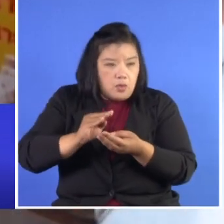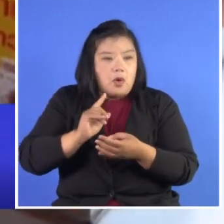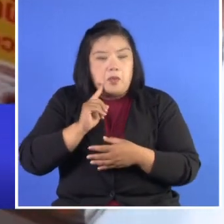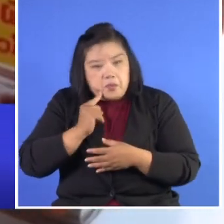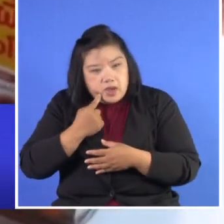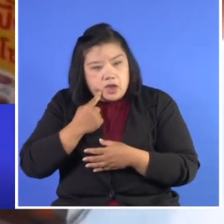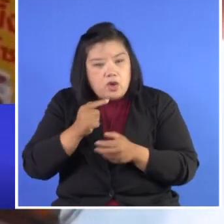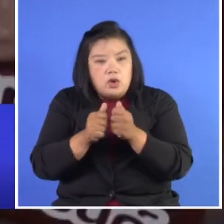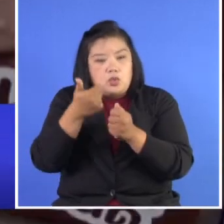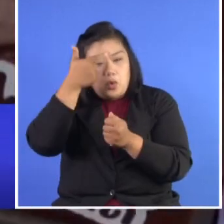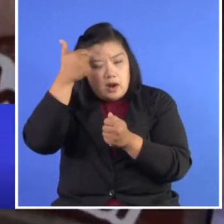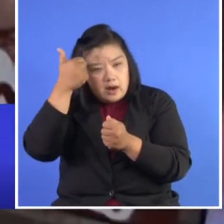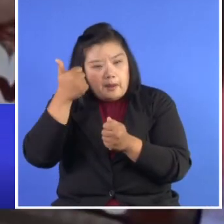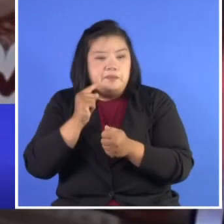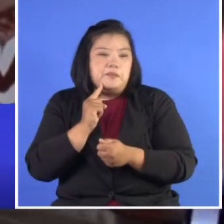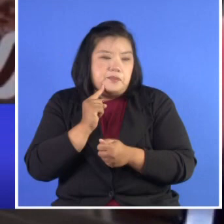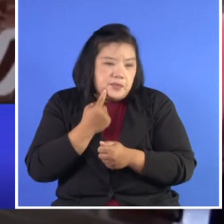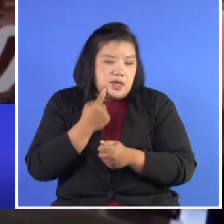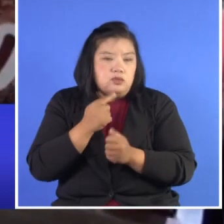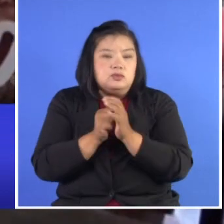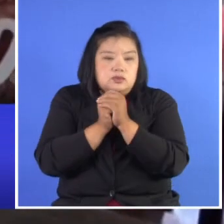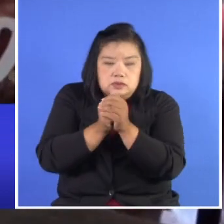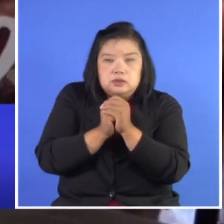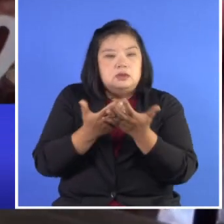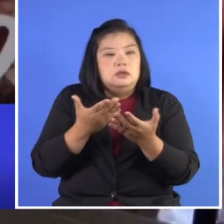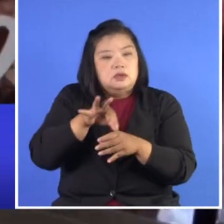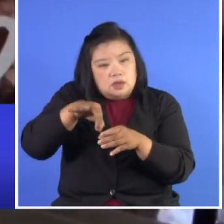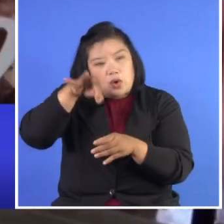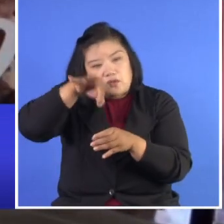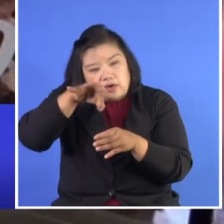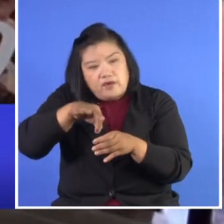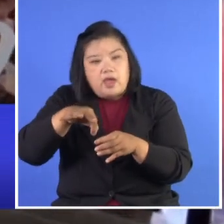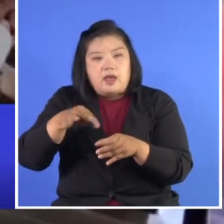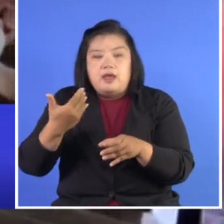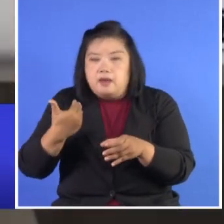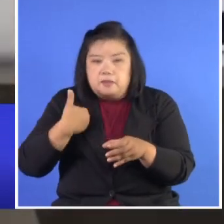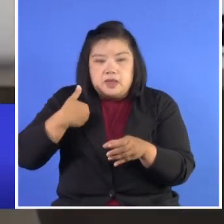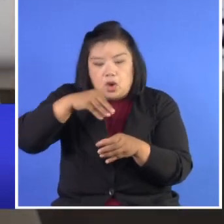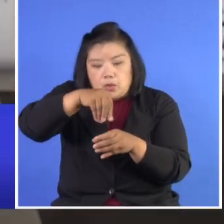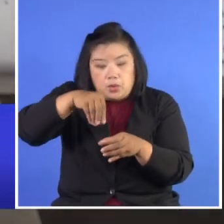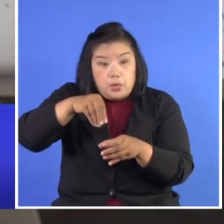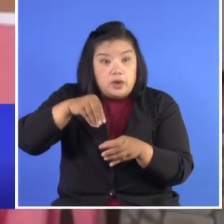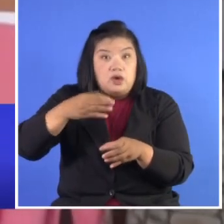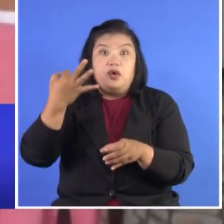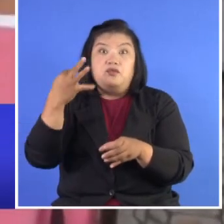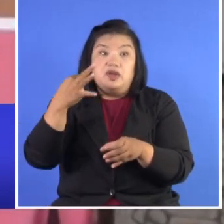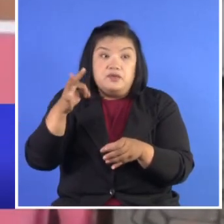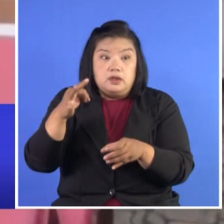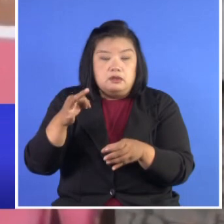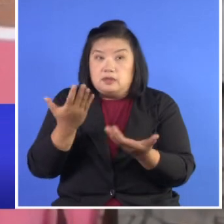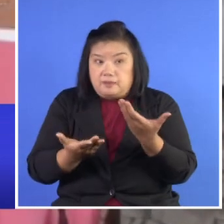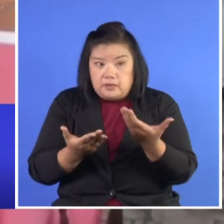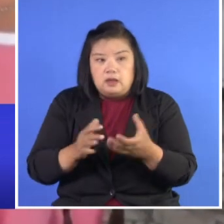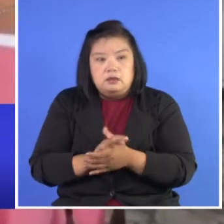สเผือกถั่วดำบ๊วยโอ้โหเยอะไปหมดเลยค่ะแถมยังมีท็อปปิ้งแต่งหน้าให้ฟรีถึง15อย่างรสชาติที่ข